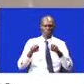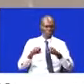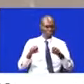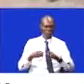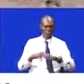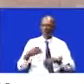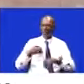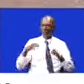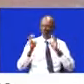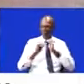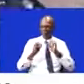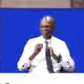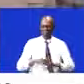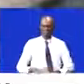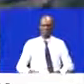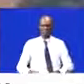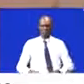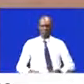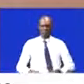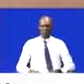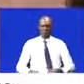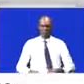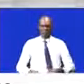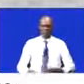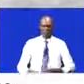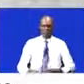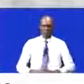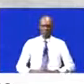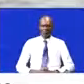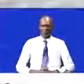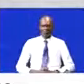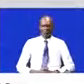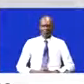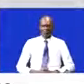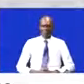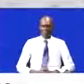iyoro pi gi wuoch. Nekala TV kawuok e kima Migori and Peter Ologi.